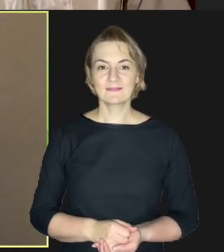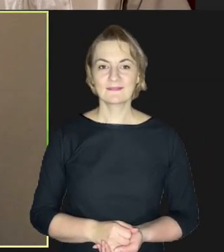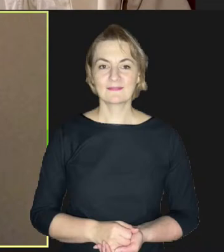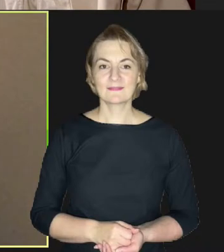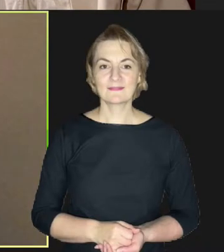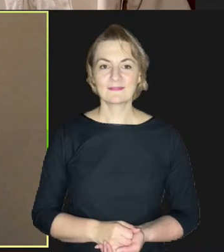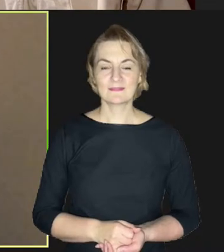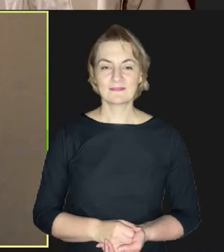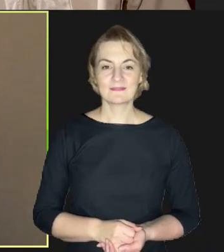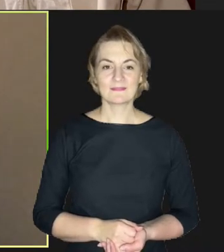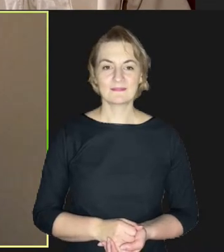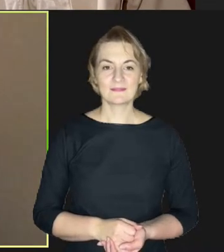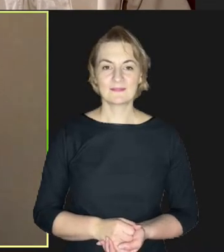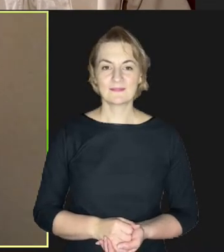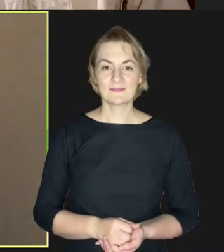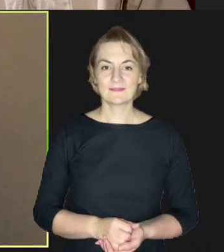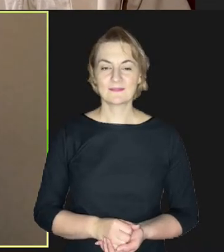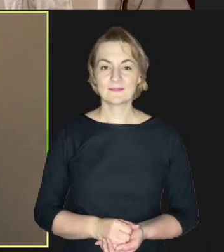No i teraz,